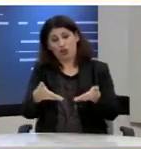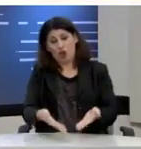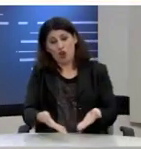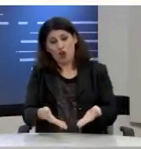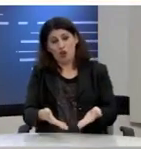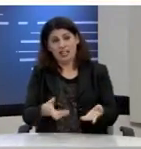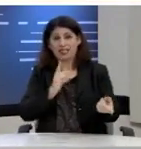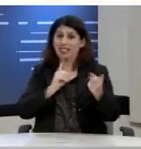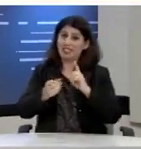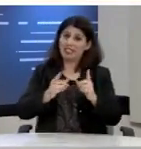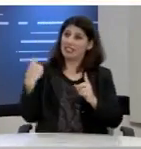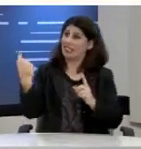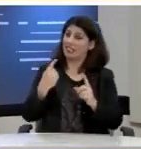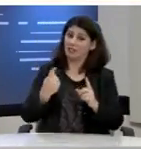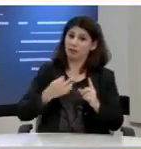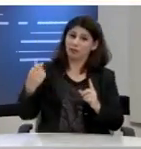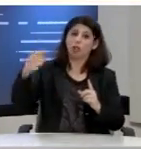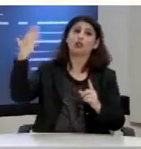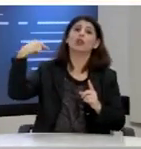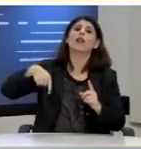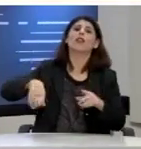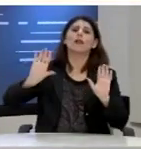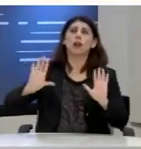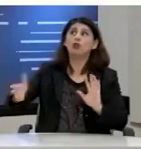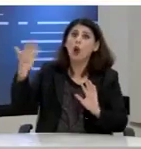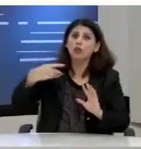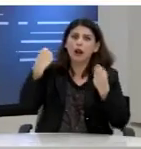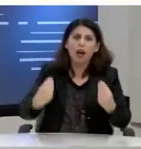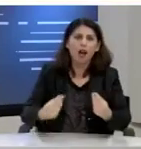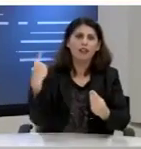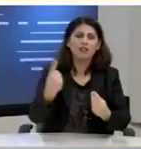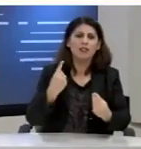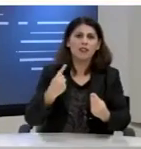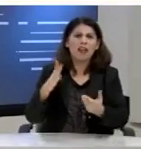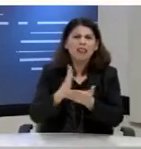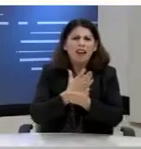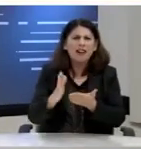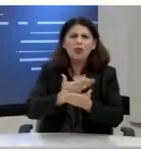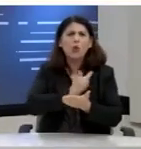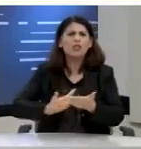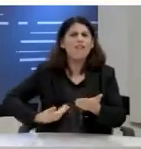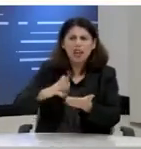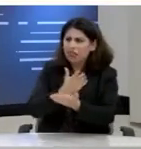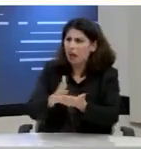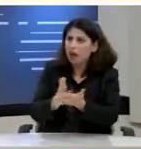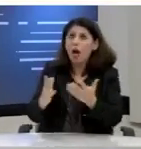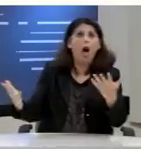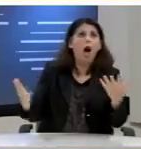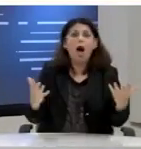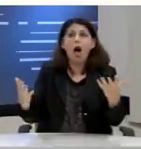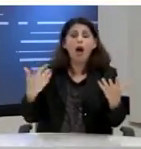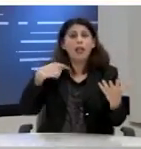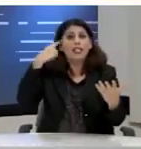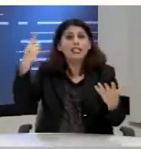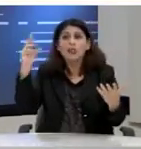είναι εξαιρετικές. Τότε δεν ήταν. Τότε ήταν εξαιρετικές οι συνθήκες. Που διαλυόταν η Ιουγκοσλαβία και δεν ξέρανε